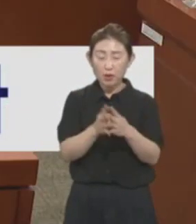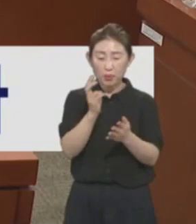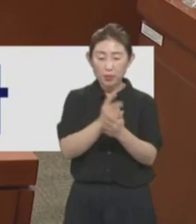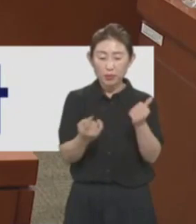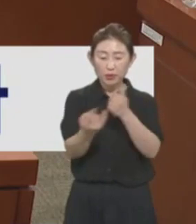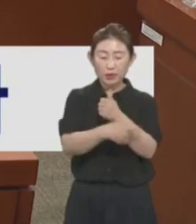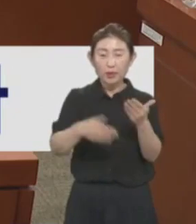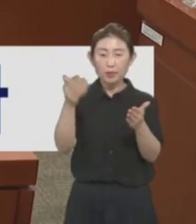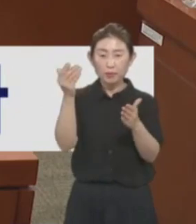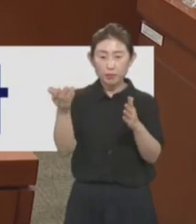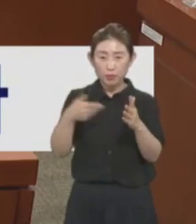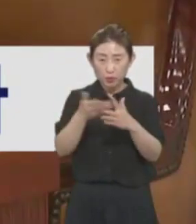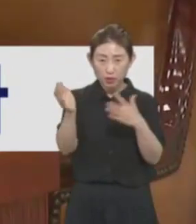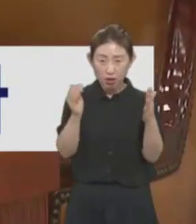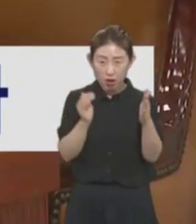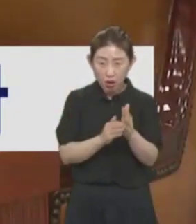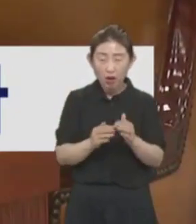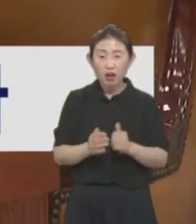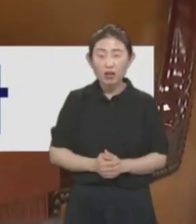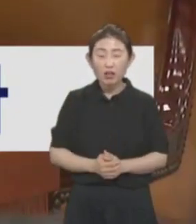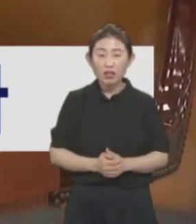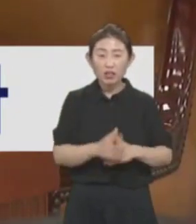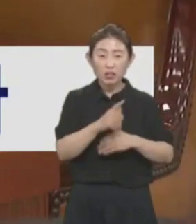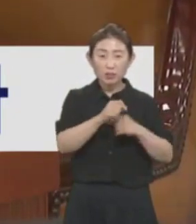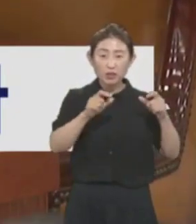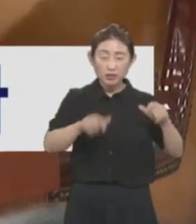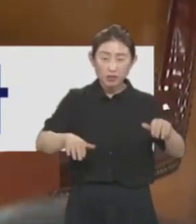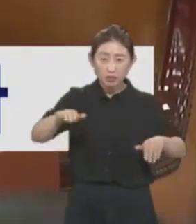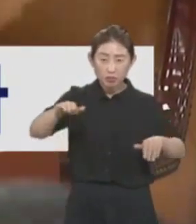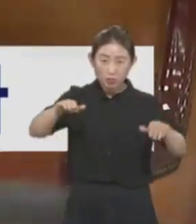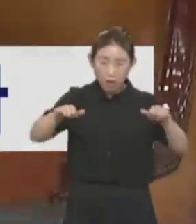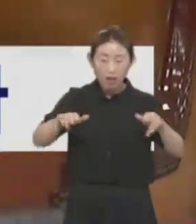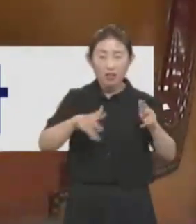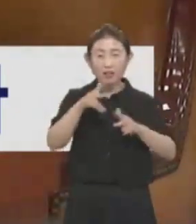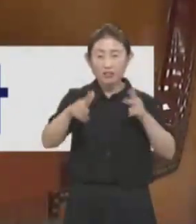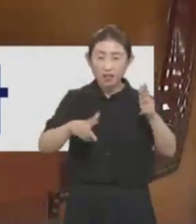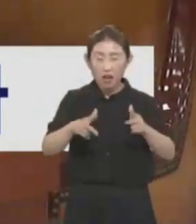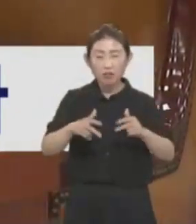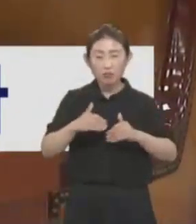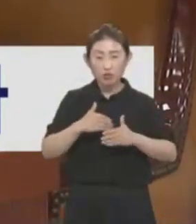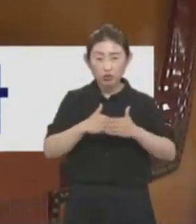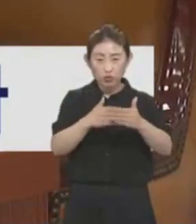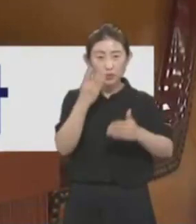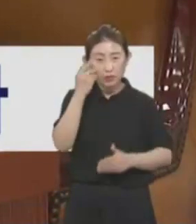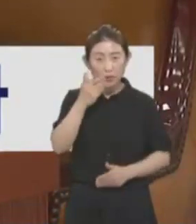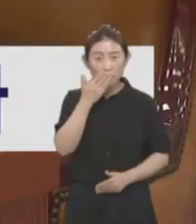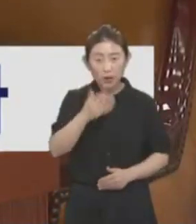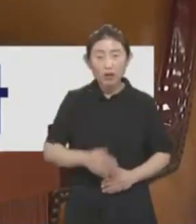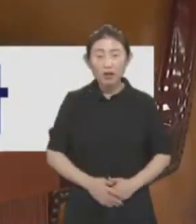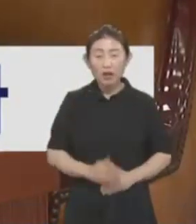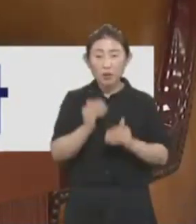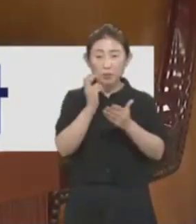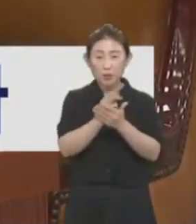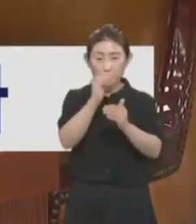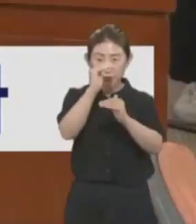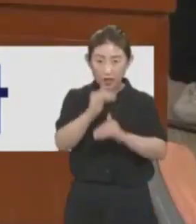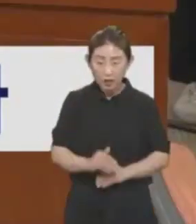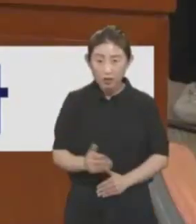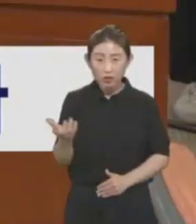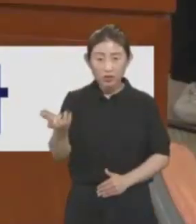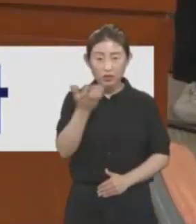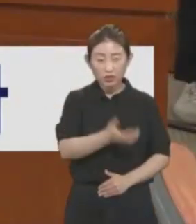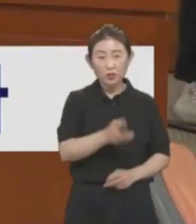통과해 정부 핵심 국정과제인 지방화시대 사업이 탄력을 받게 됐습니다. 법안에는 해당 지역에